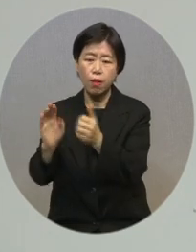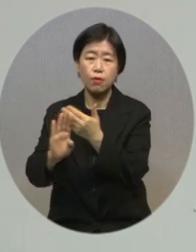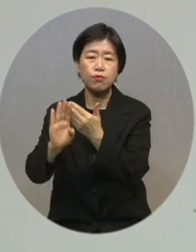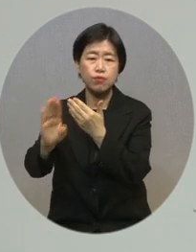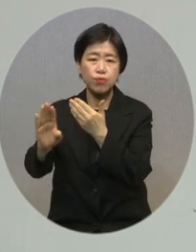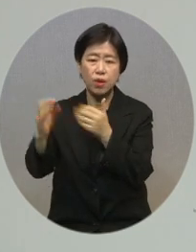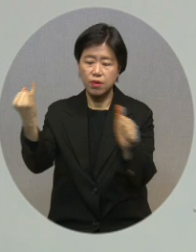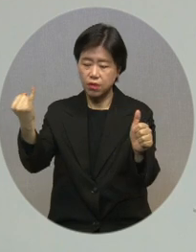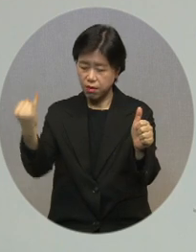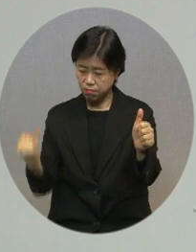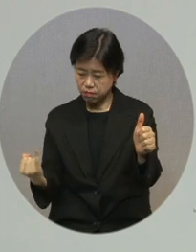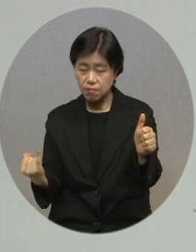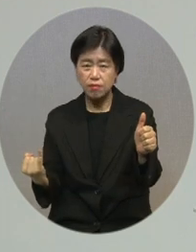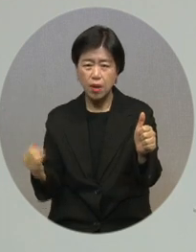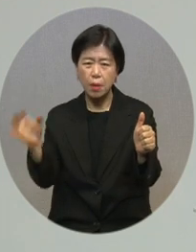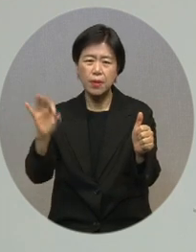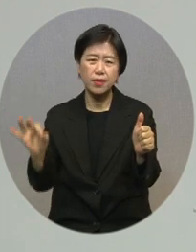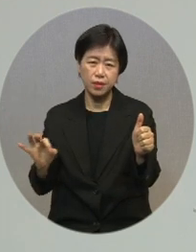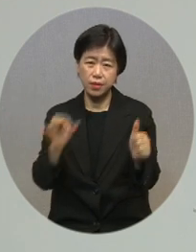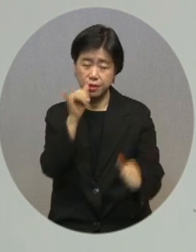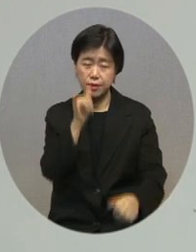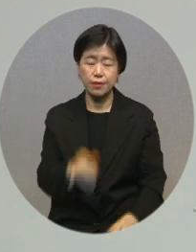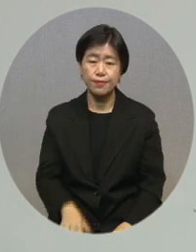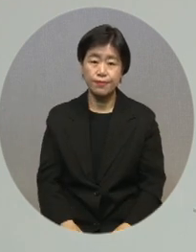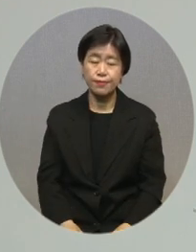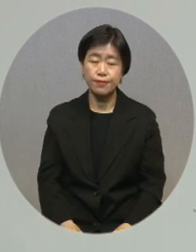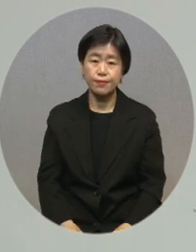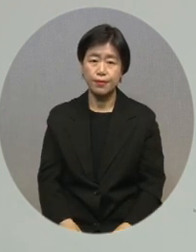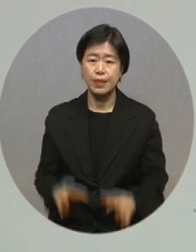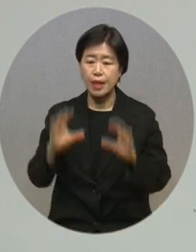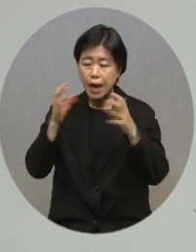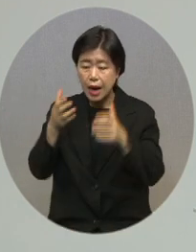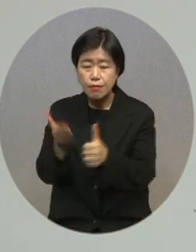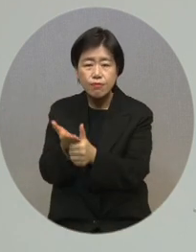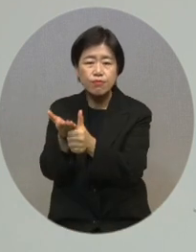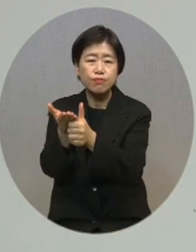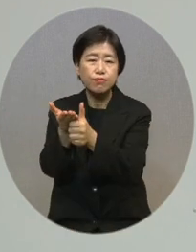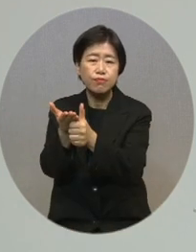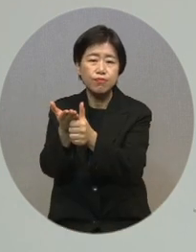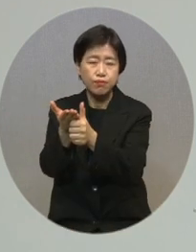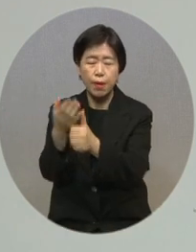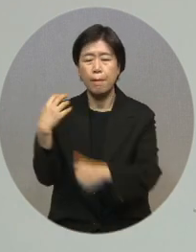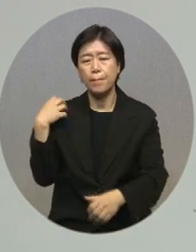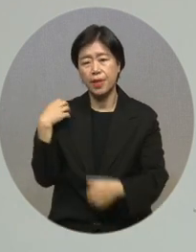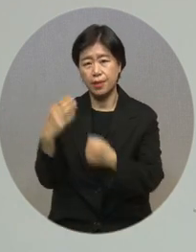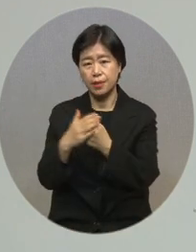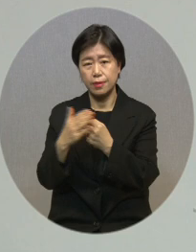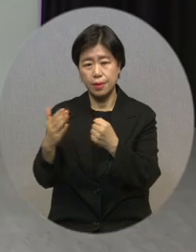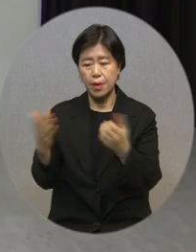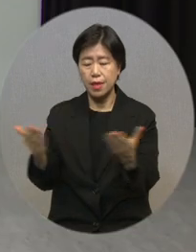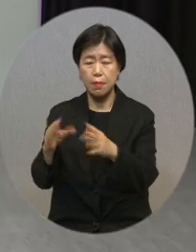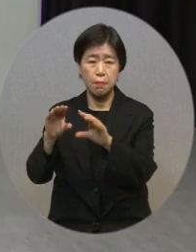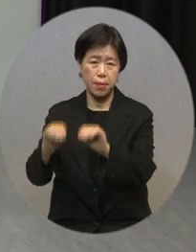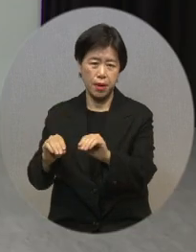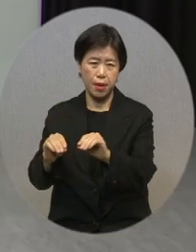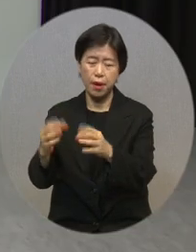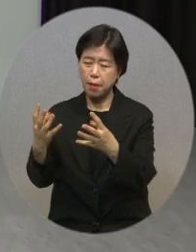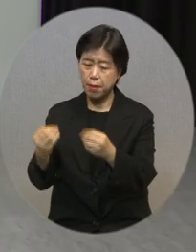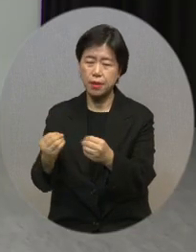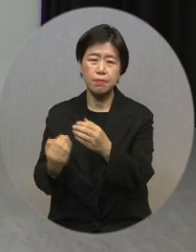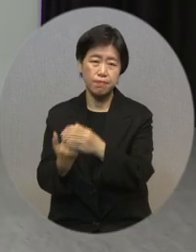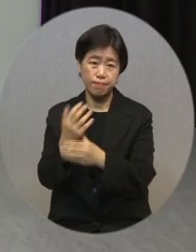육아 문제로 인해서 네. 그러니까 그 육아 경력 단절이 되는 이런 문제가 발생하는 네. 겁니다. 네.